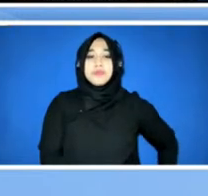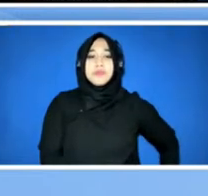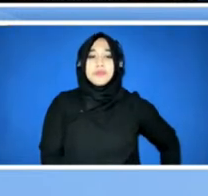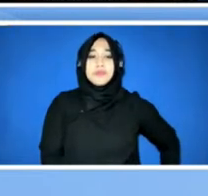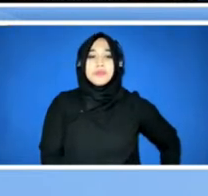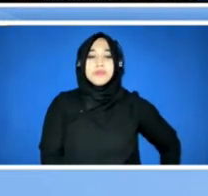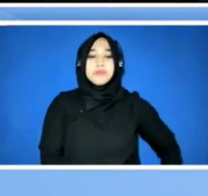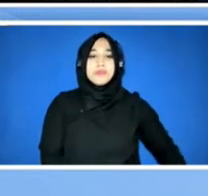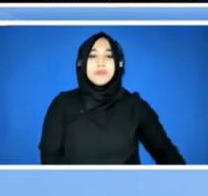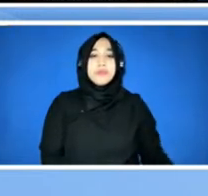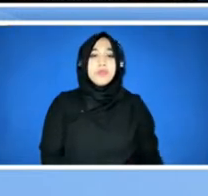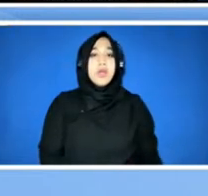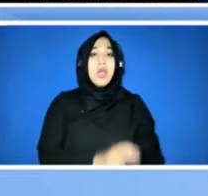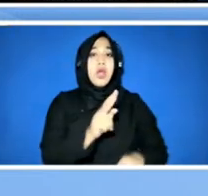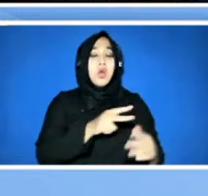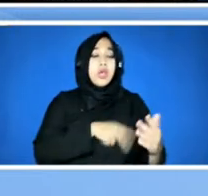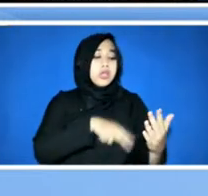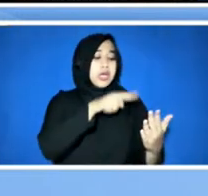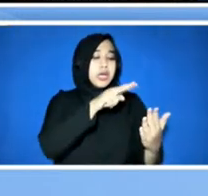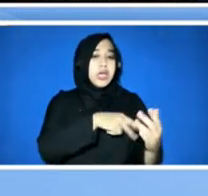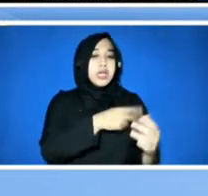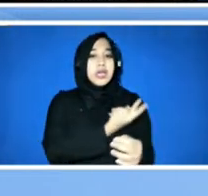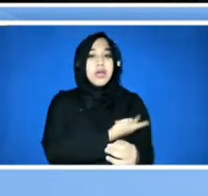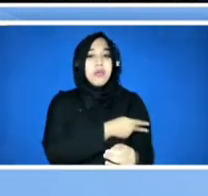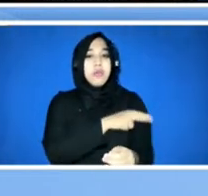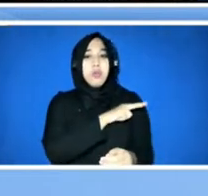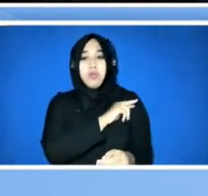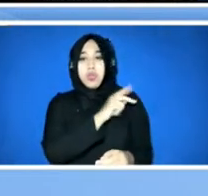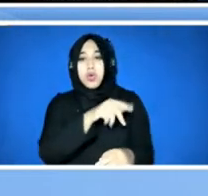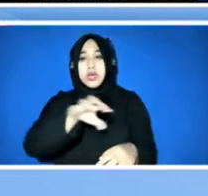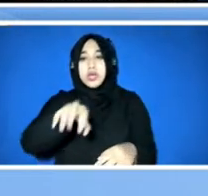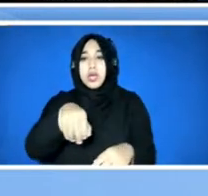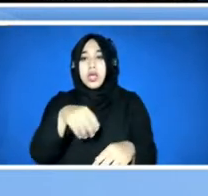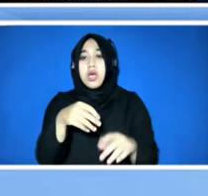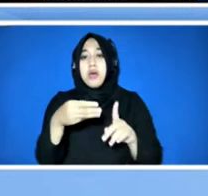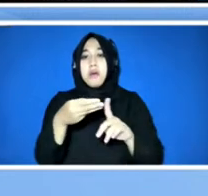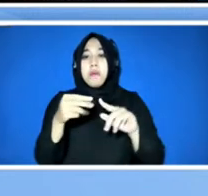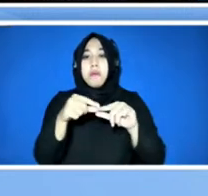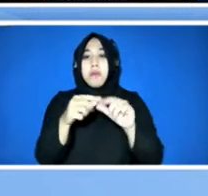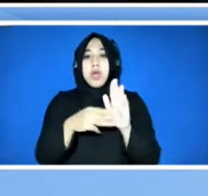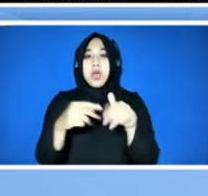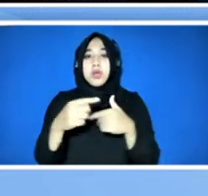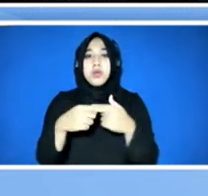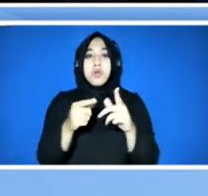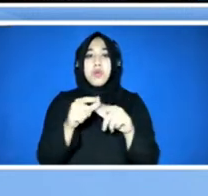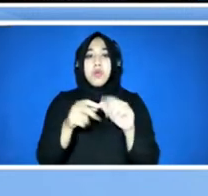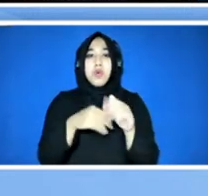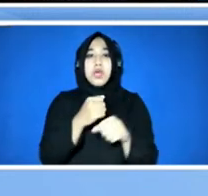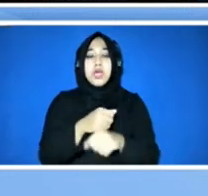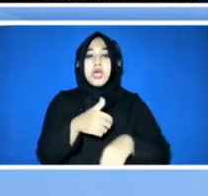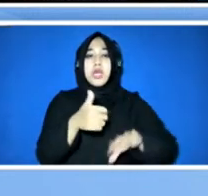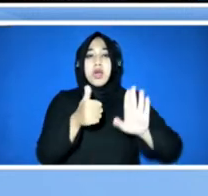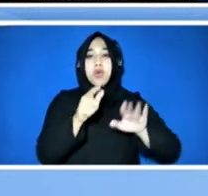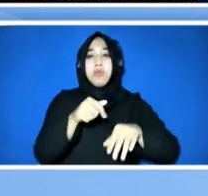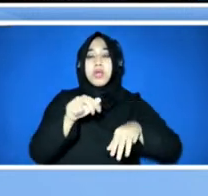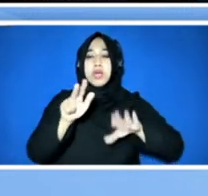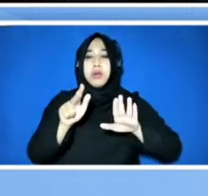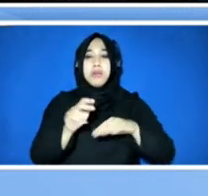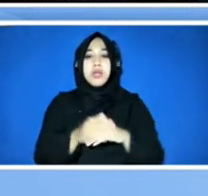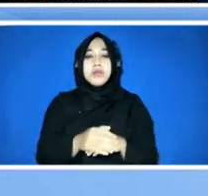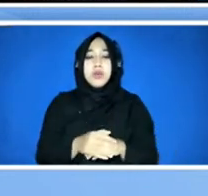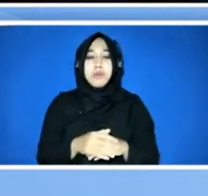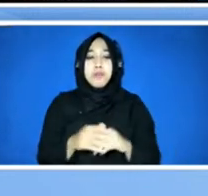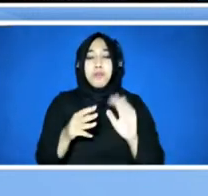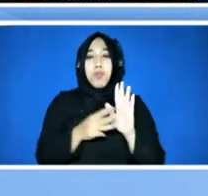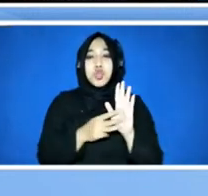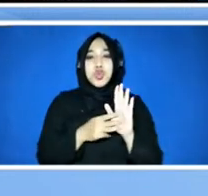Nah, kalau kita lihat ini berdasarkan kabupaten kota, Banyuwangi yang tinggi 6,8, Kota Mojokerto rendah 0,7 ya.